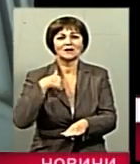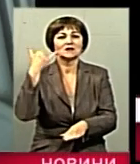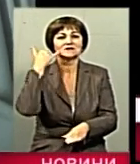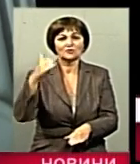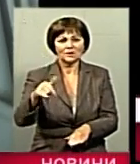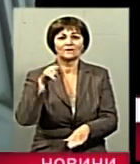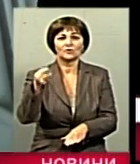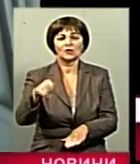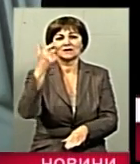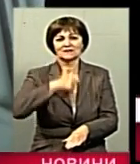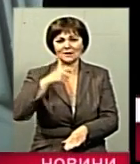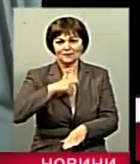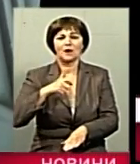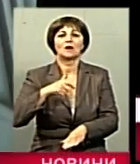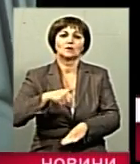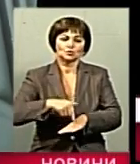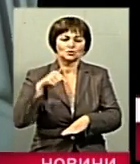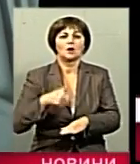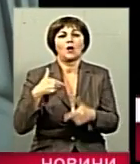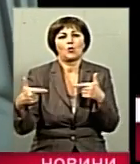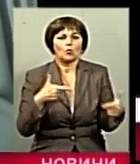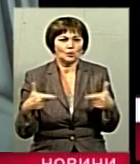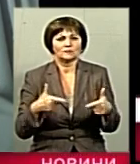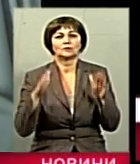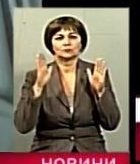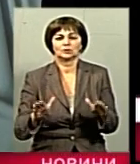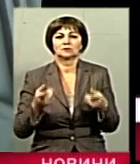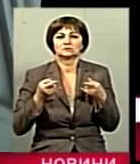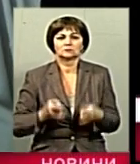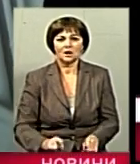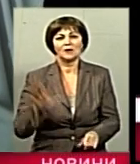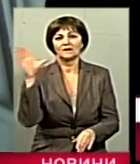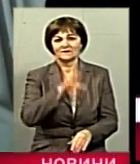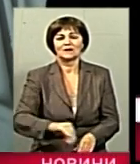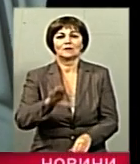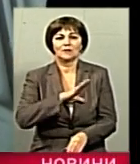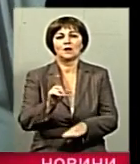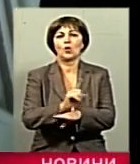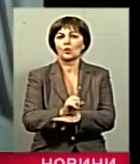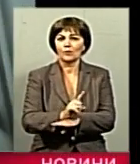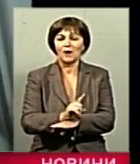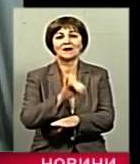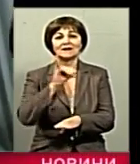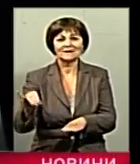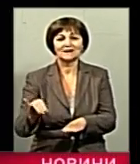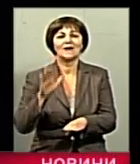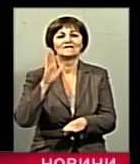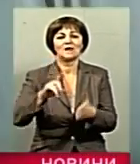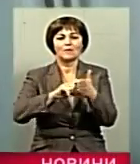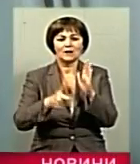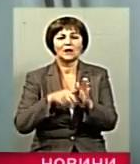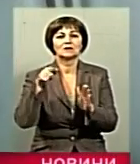дзвонив, вона себе каже, я готовлюся. І все нормально було. І в цій палаті вона